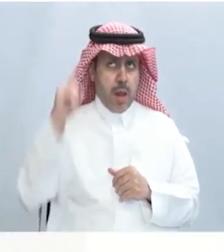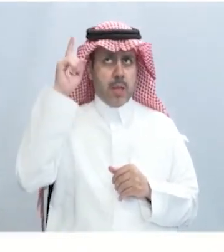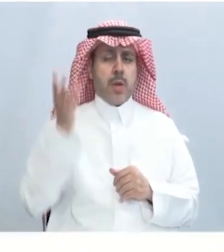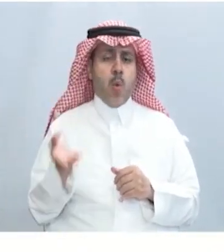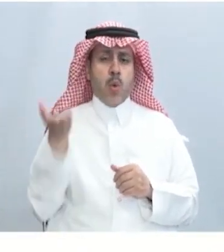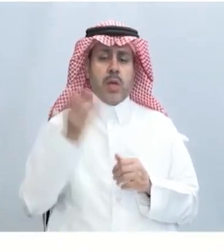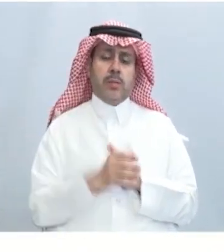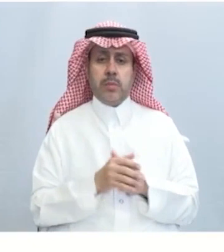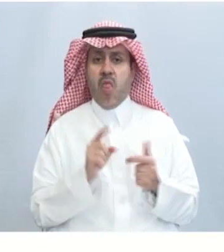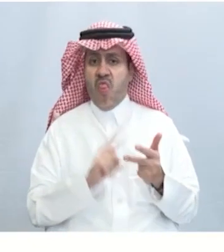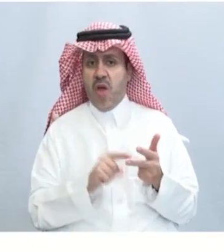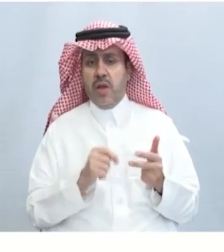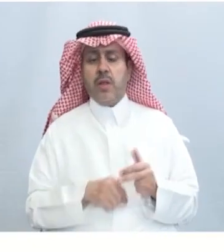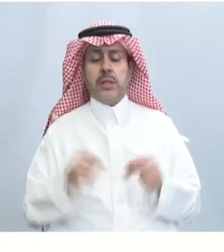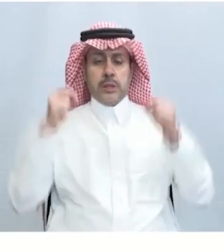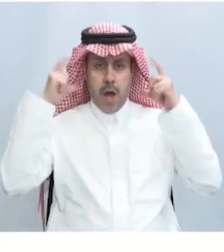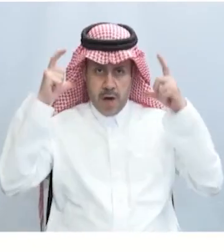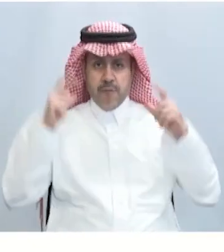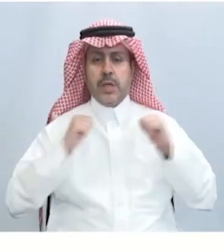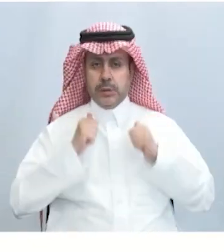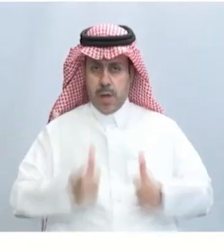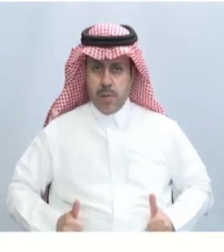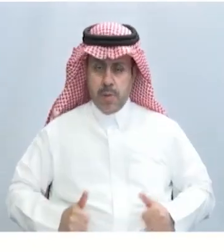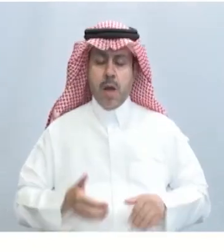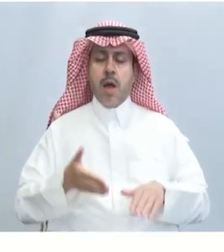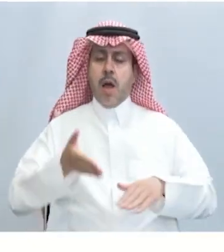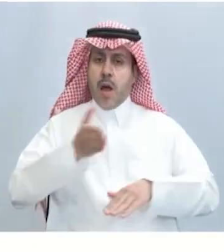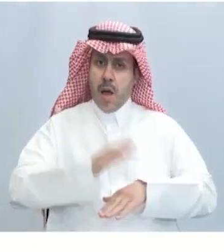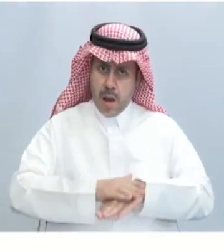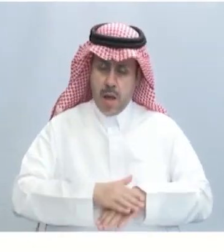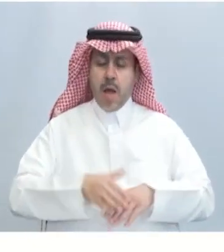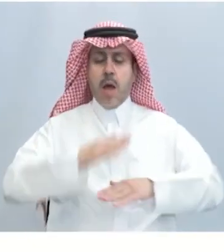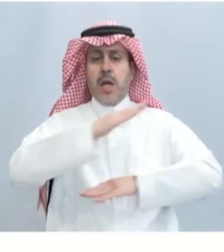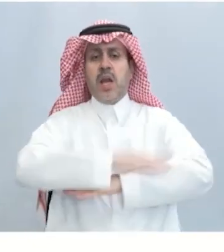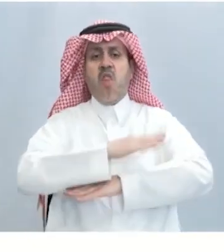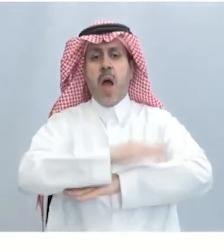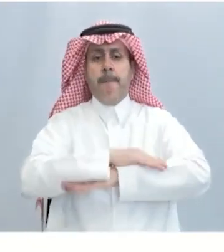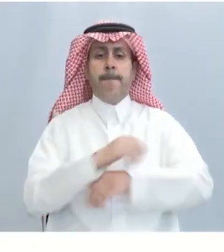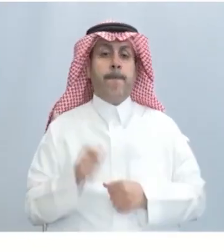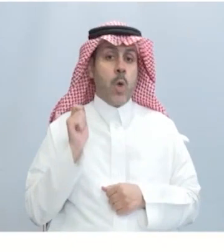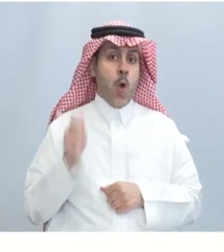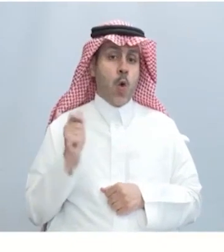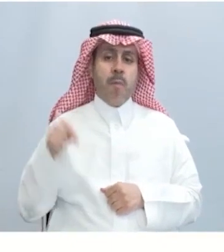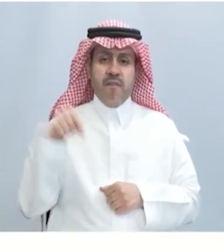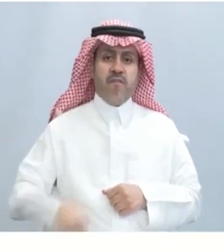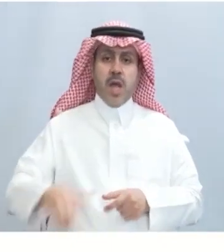والهدف الثالث ان يتعرف الطالب على نظام الحكم في المملكه العربيه